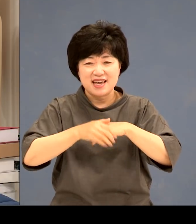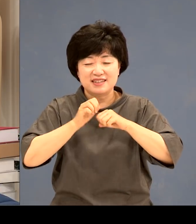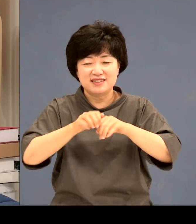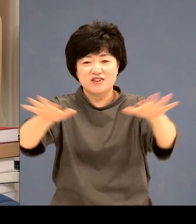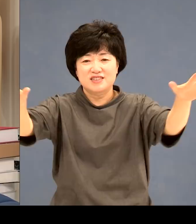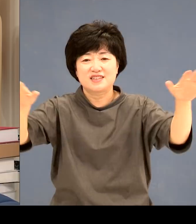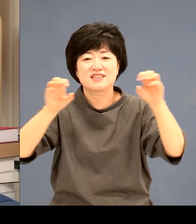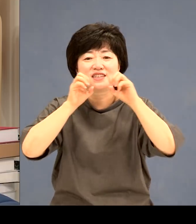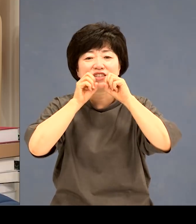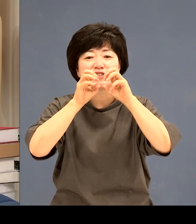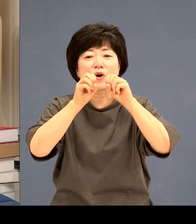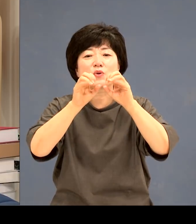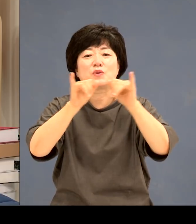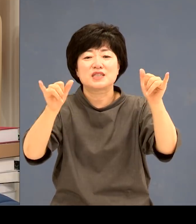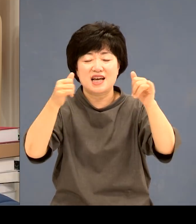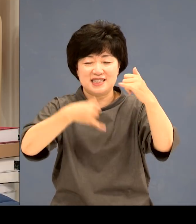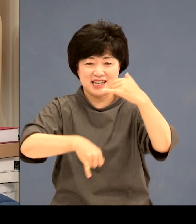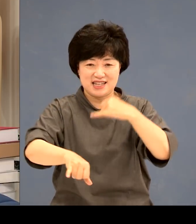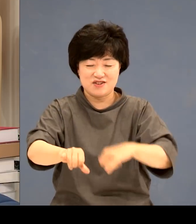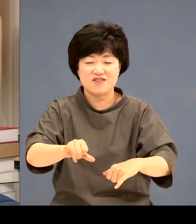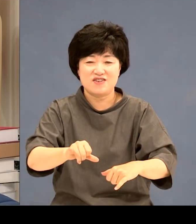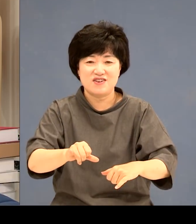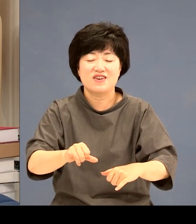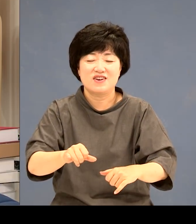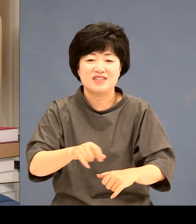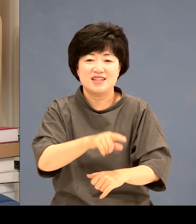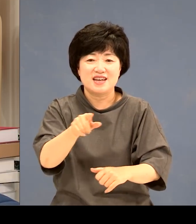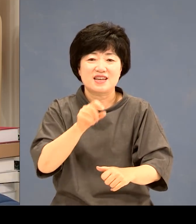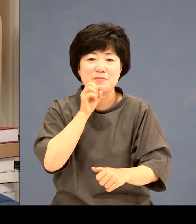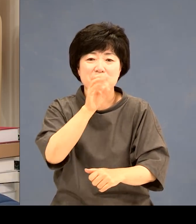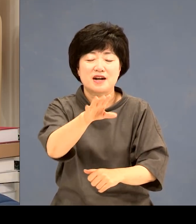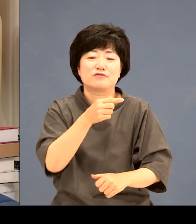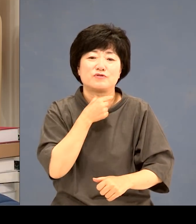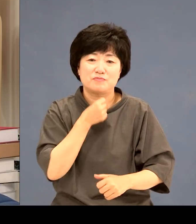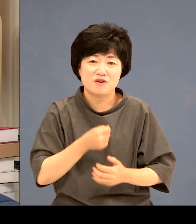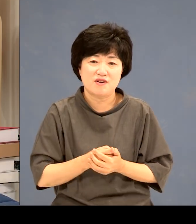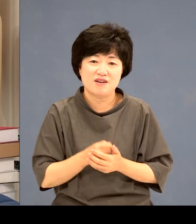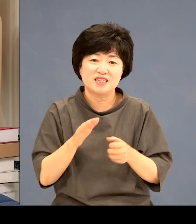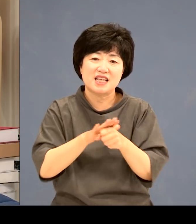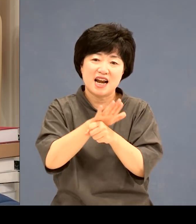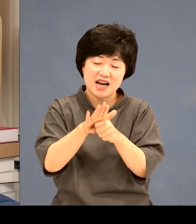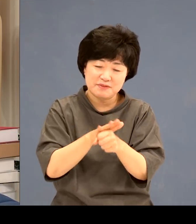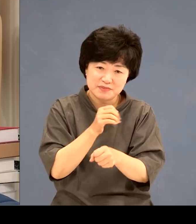흩어진 선교사 우리 아이들에게 말씀드리고 싶어요.